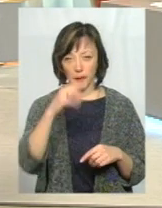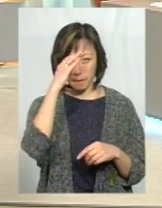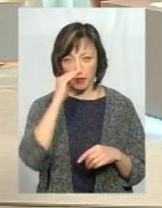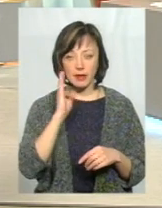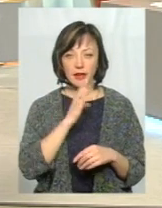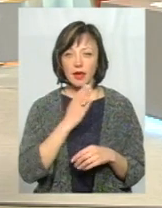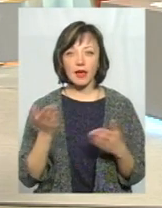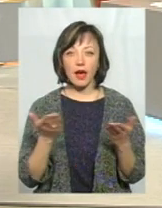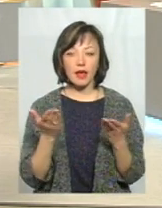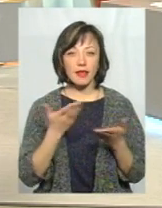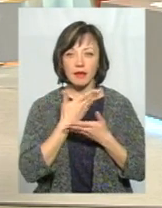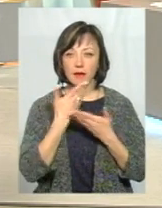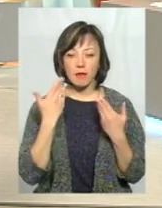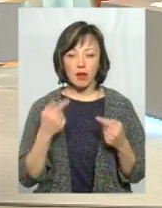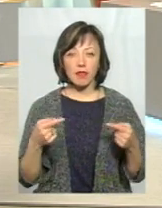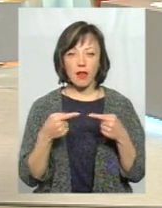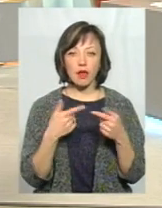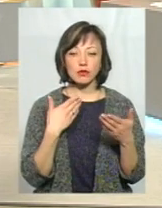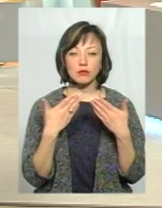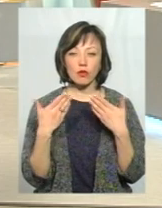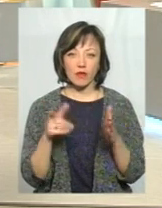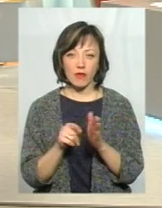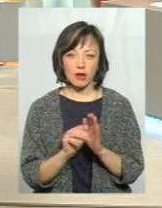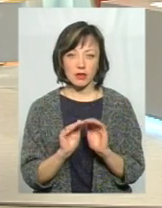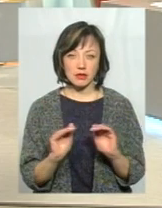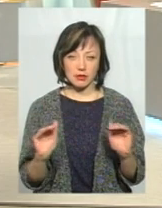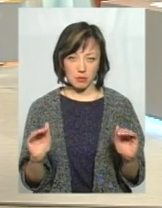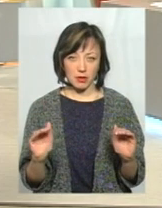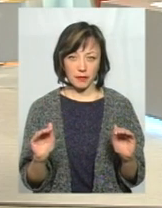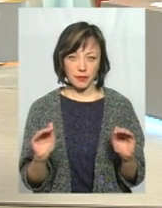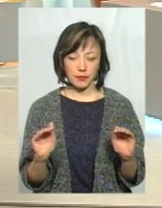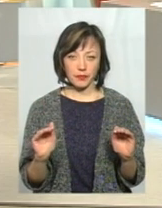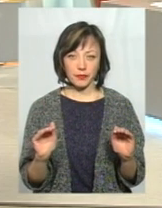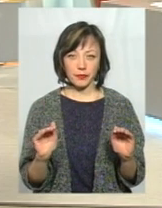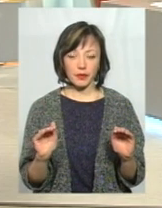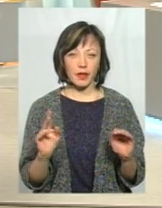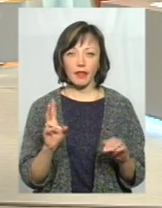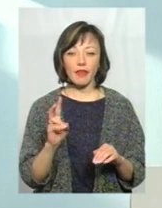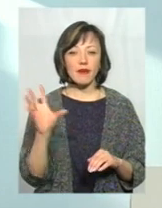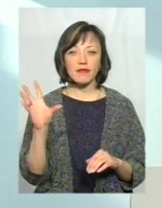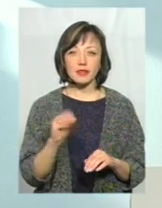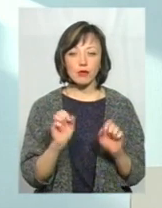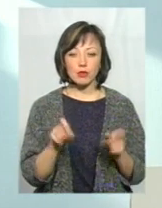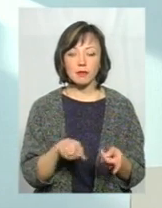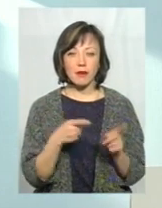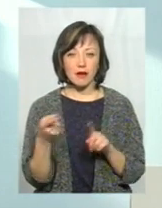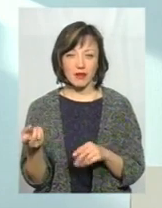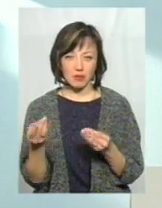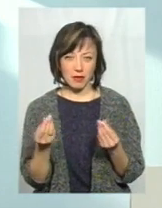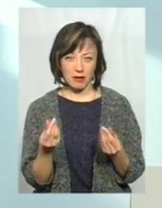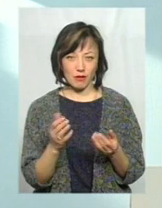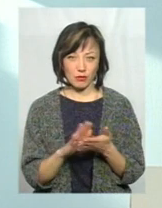які не мають належного спілкування в своїх родинах. Адже не все можна перевести в матеріальну